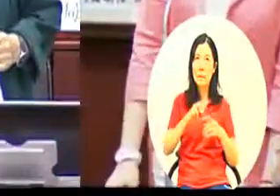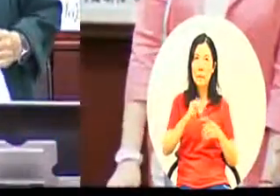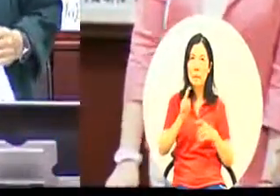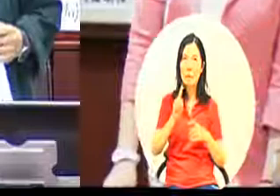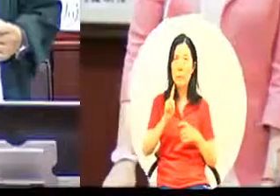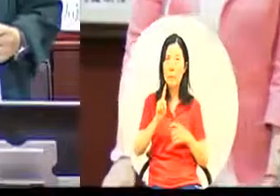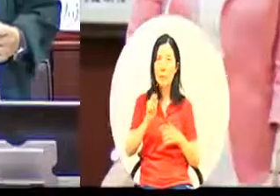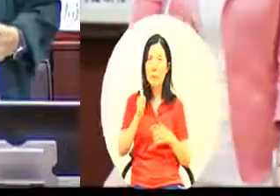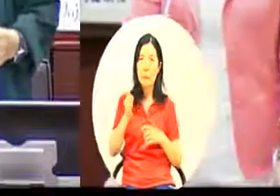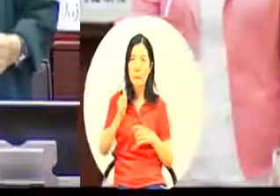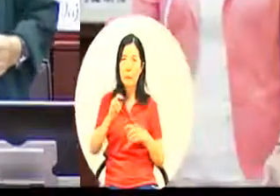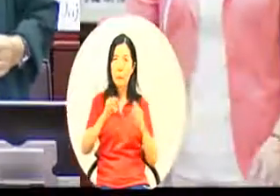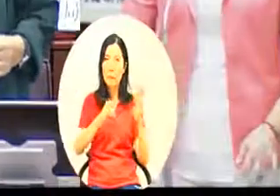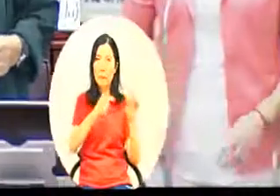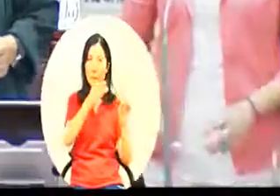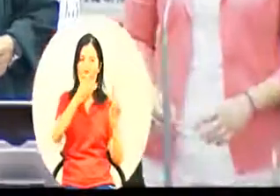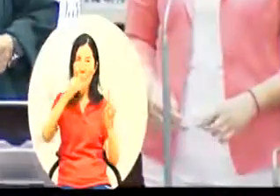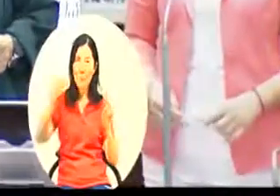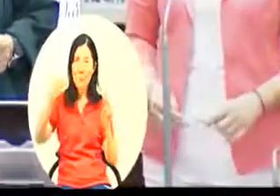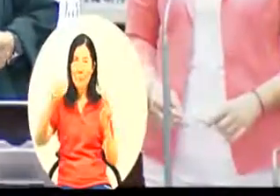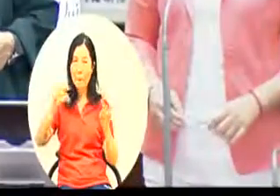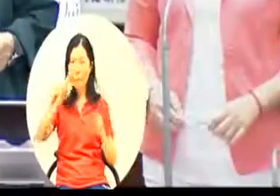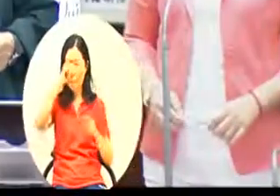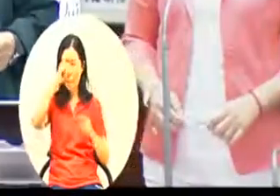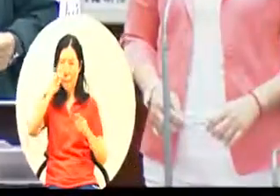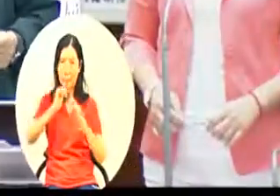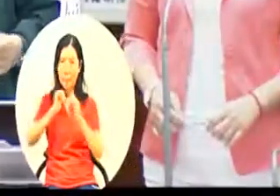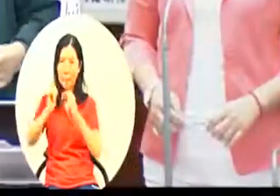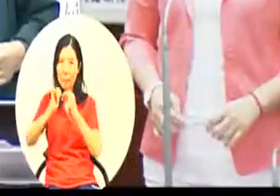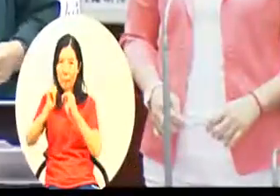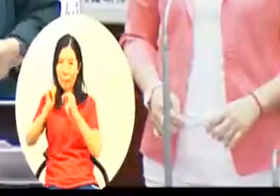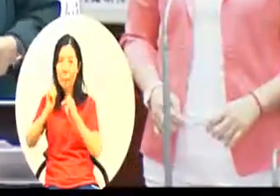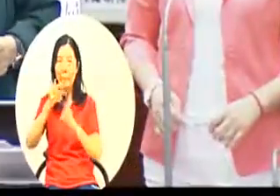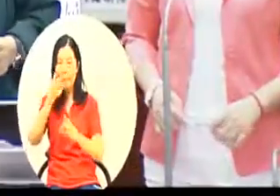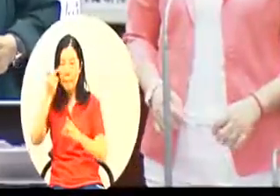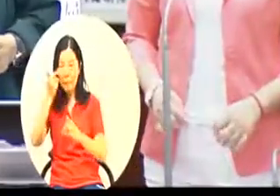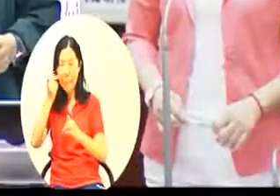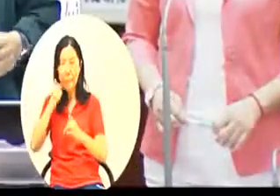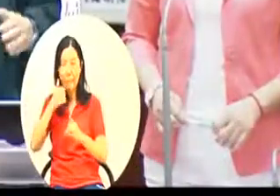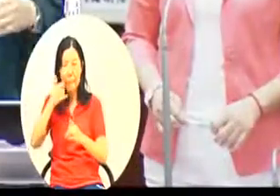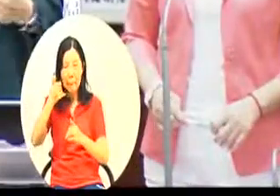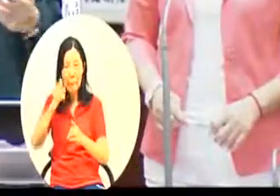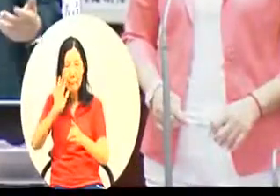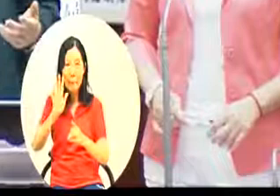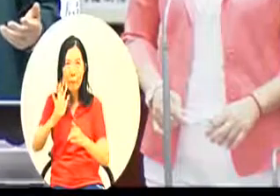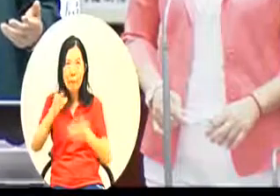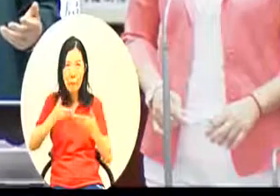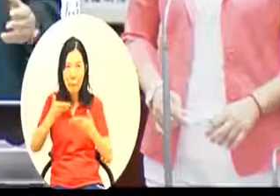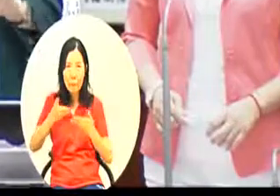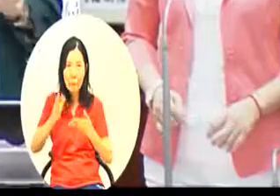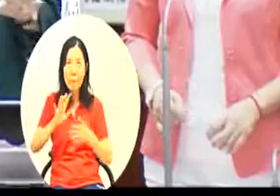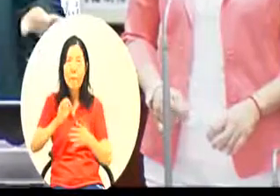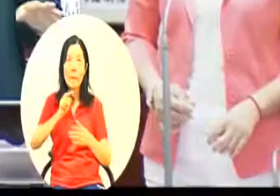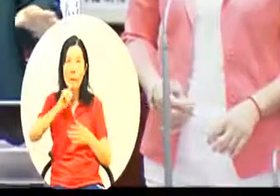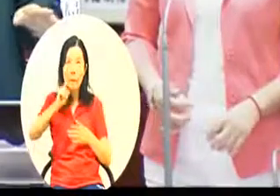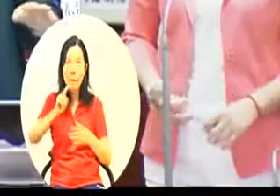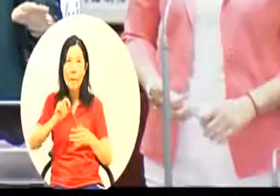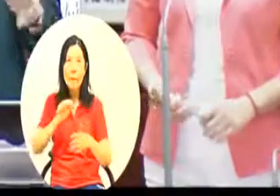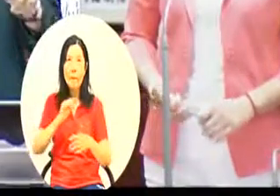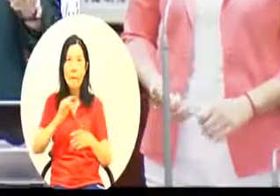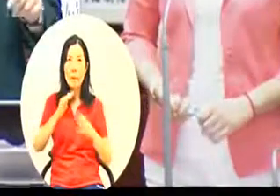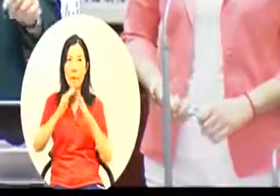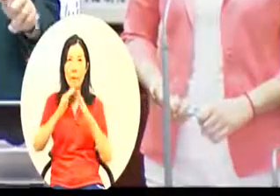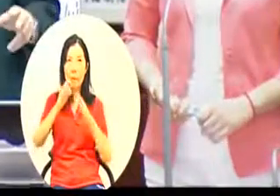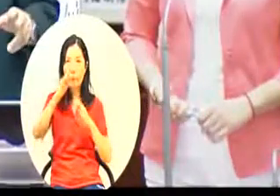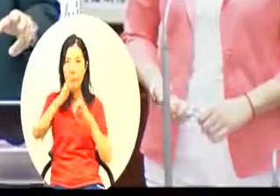1999就是期待给市民更大的方便。那如果市民需要市政府相关局